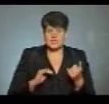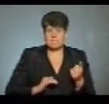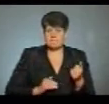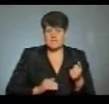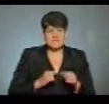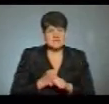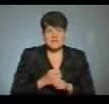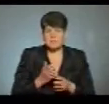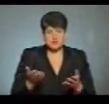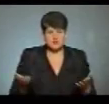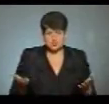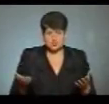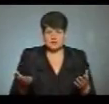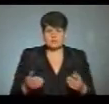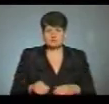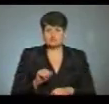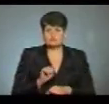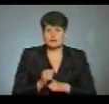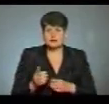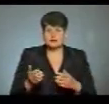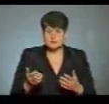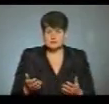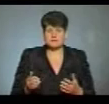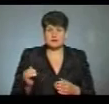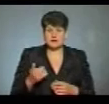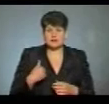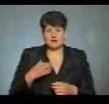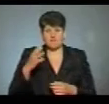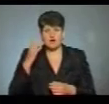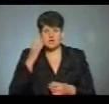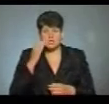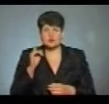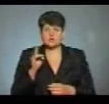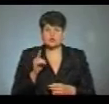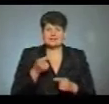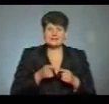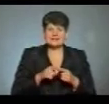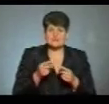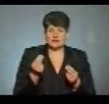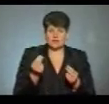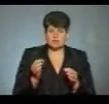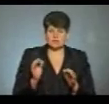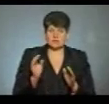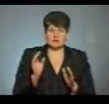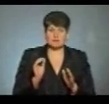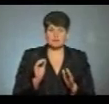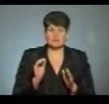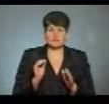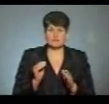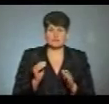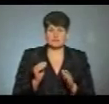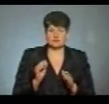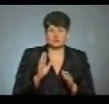не працює, зупинився, і я вважаю, що те надходження бюджету в обласний бюджет